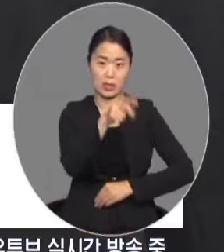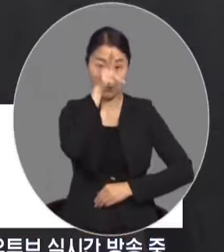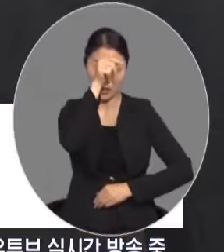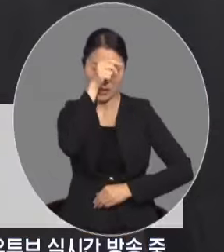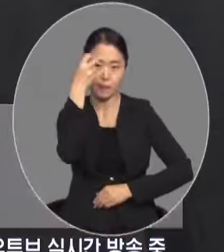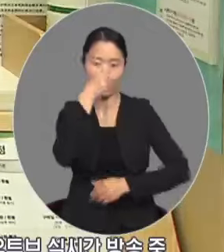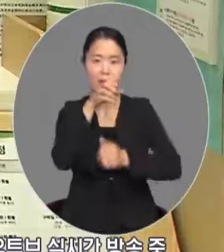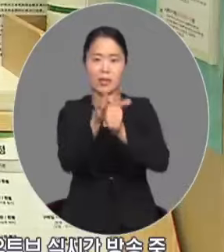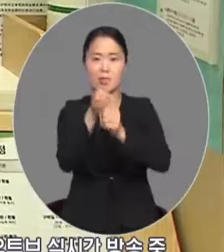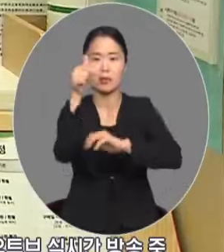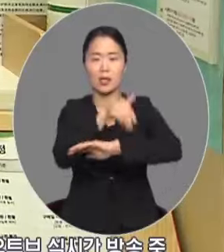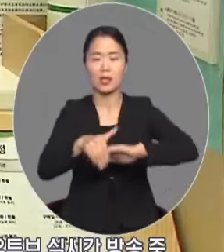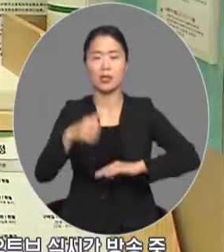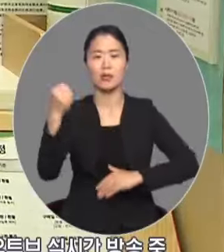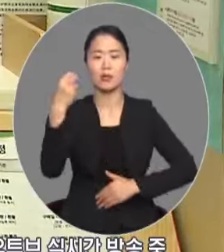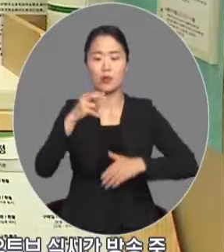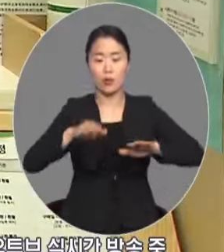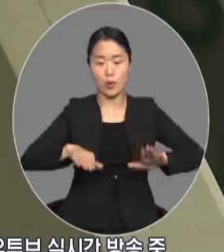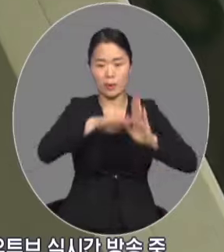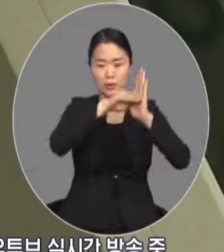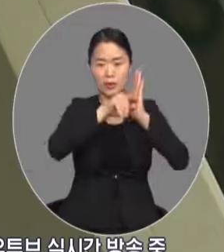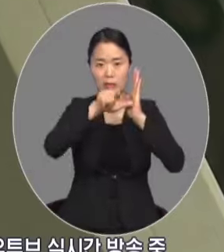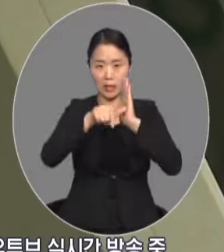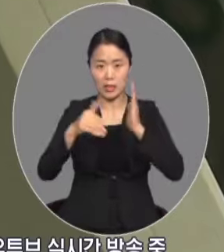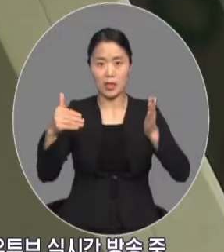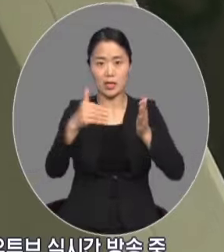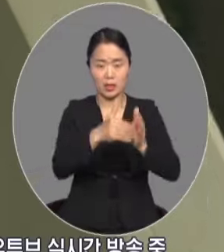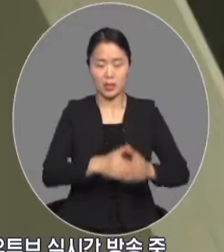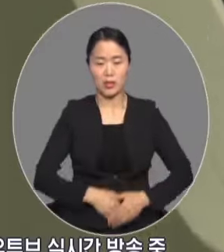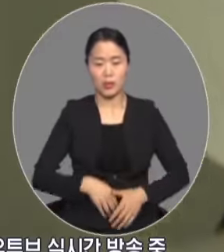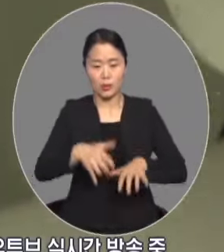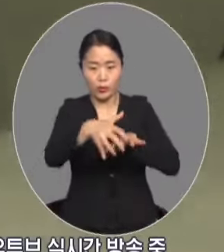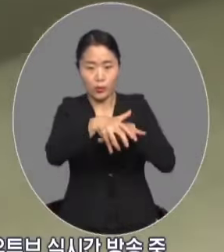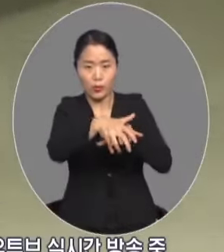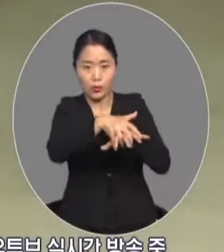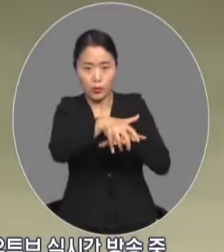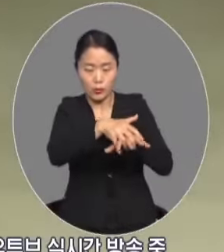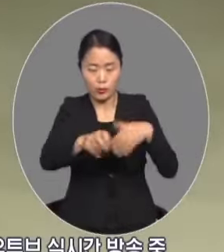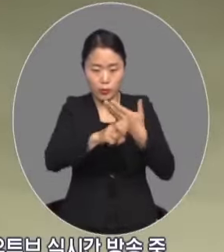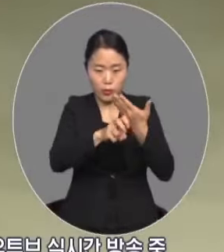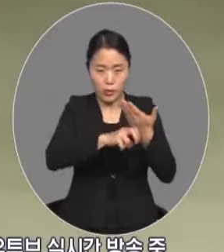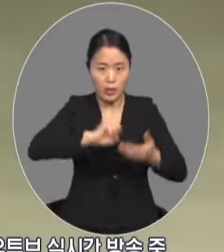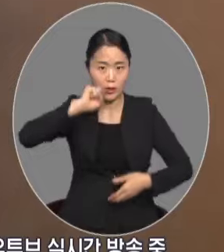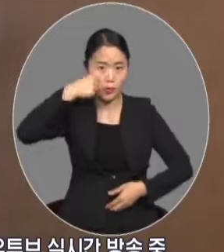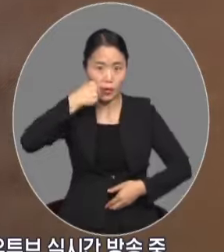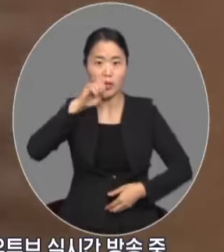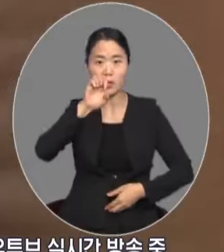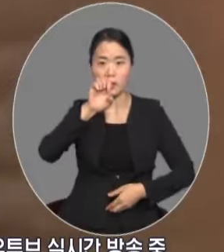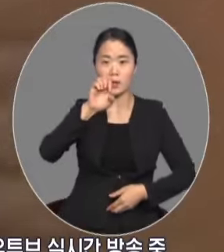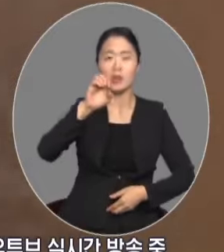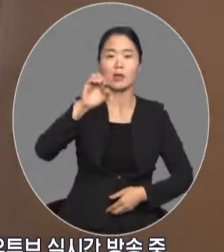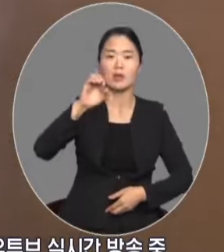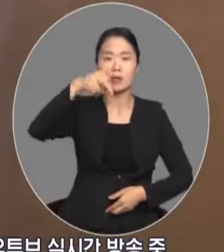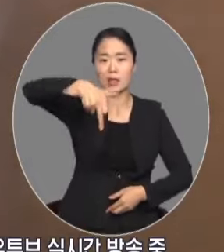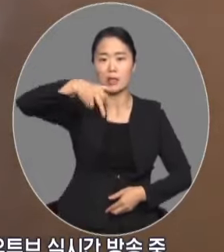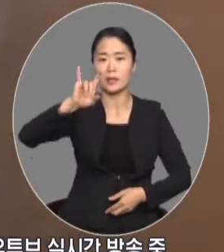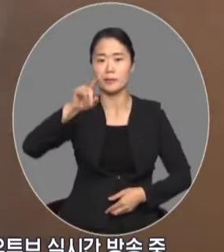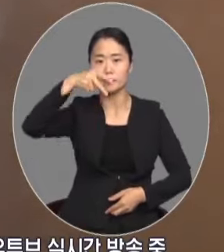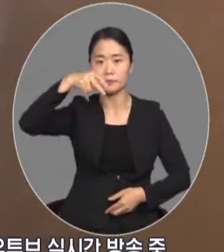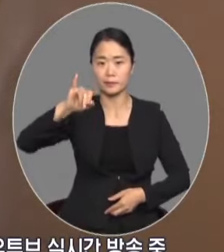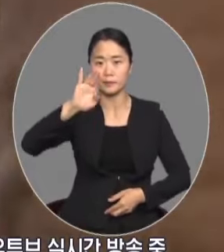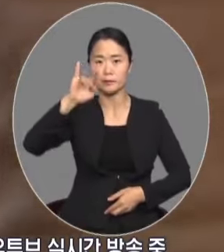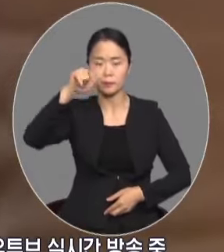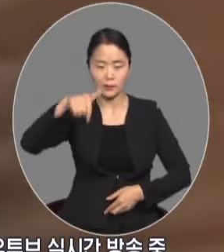방침입니다 또 올 하반기까지 구조적으로 부정 유통이 어려운 후 캐시백 형태로 울산 페이의